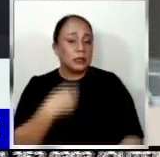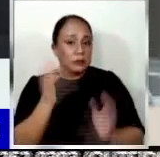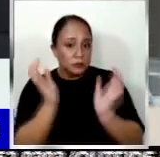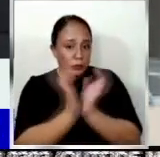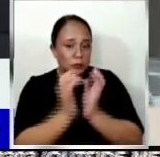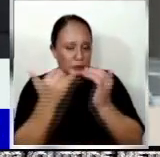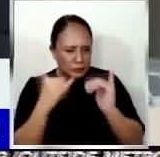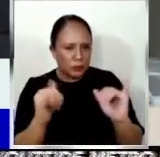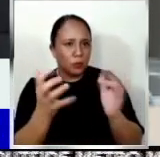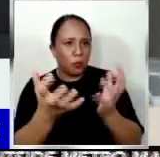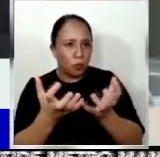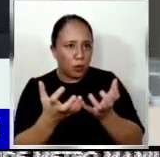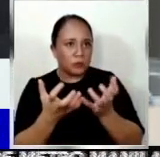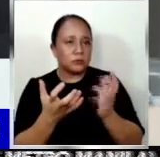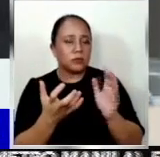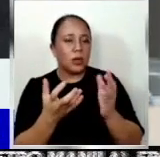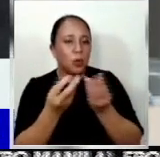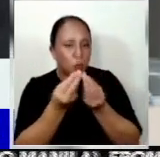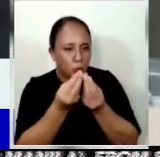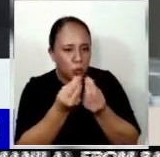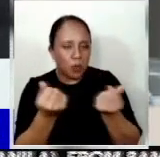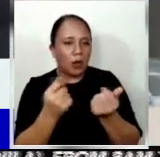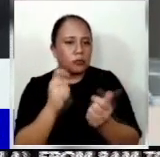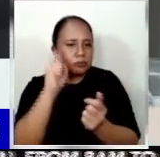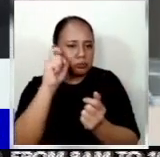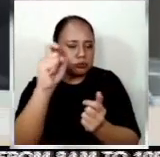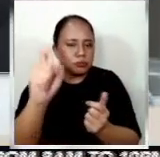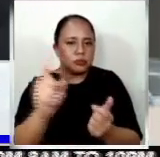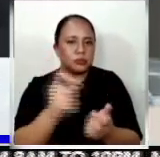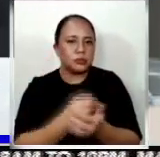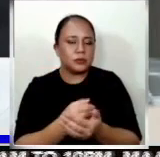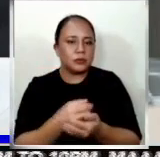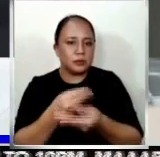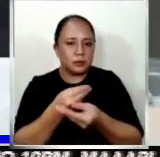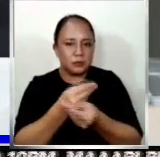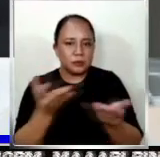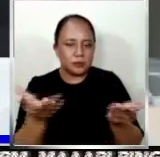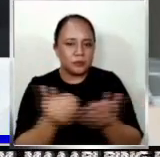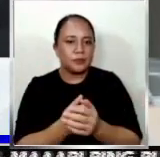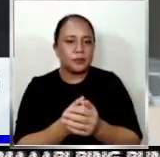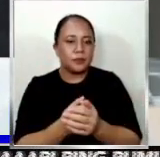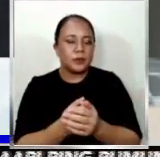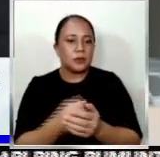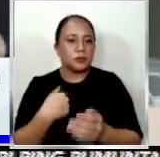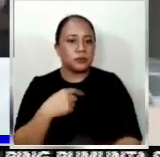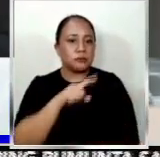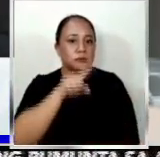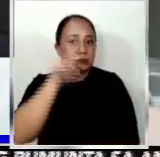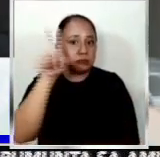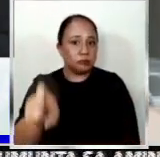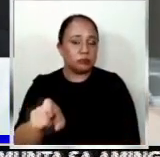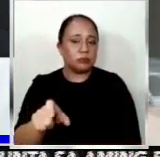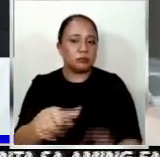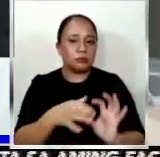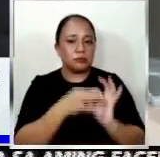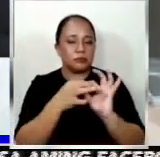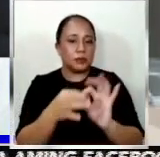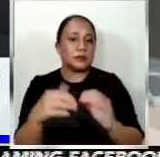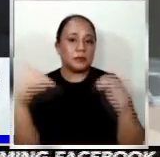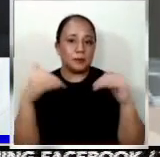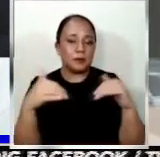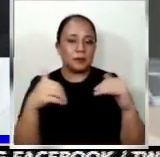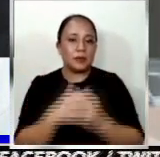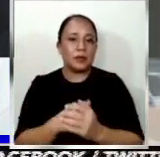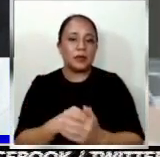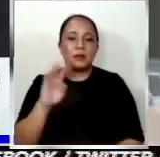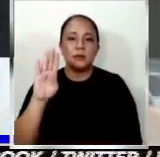yung kung paano mapapabilis yung pagbibigay namin ng ayuda. At nung nagtanong po kami base po sa aming meeting with the BSP,